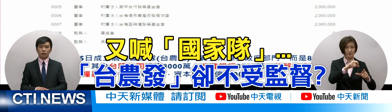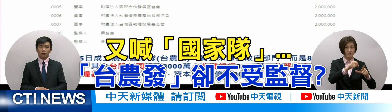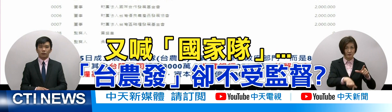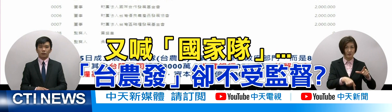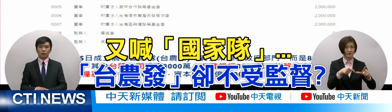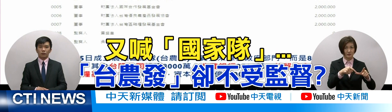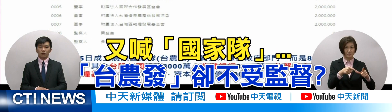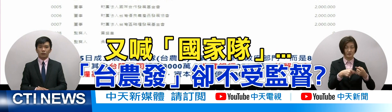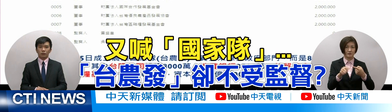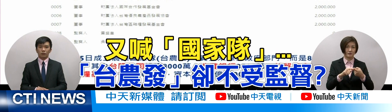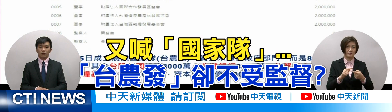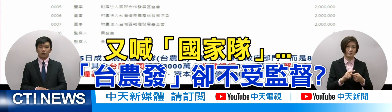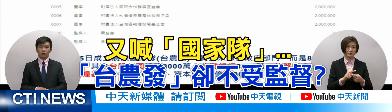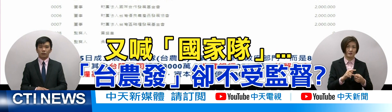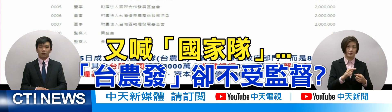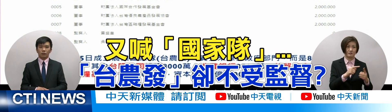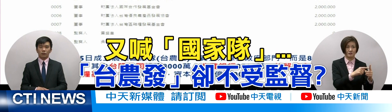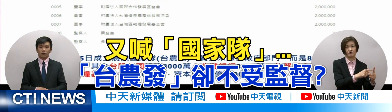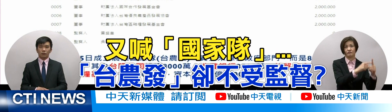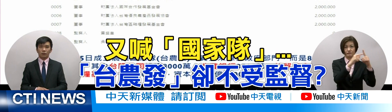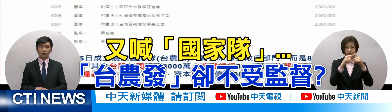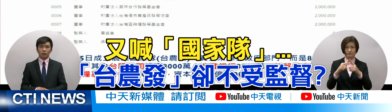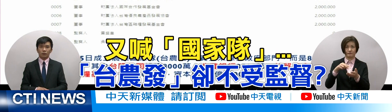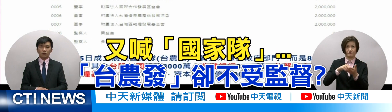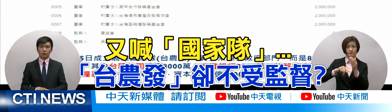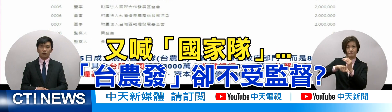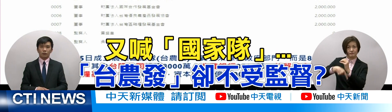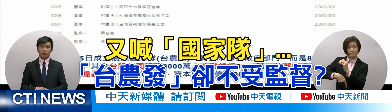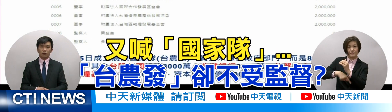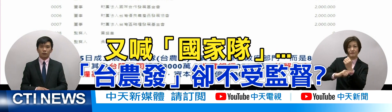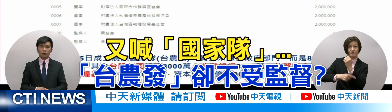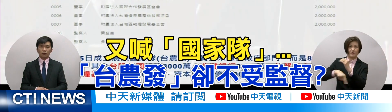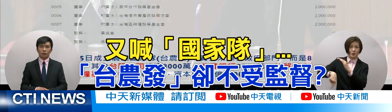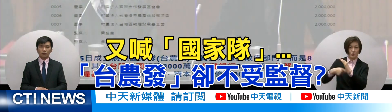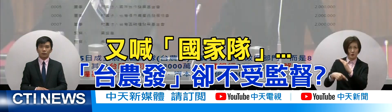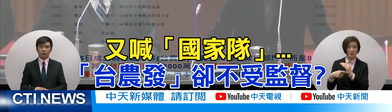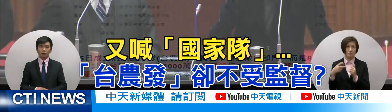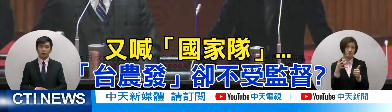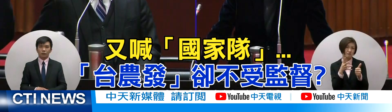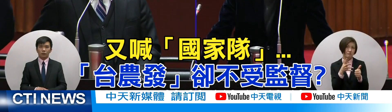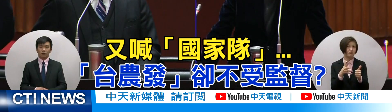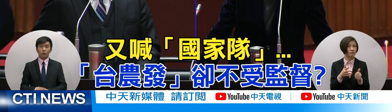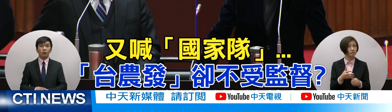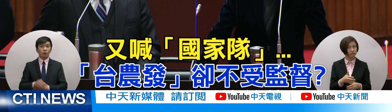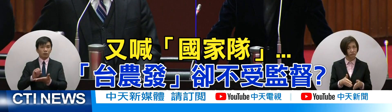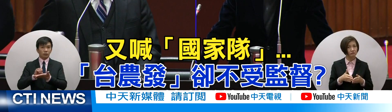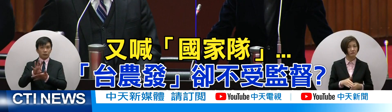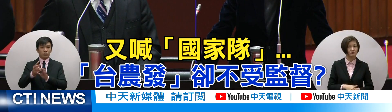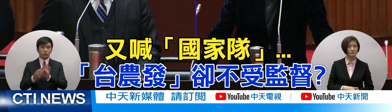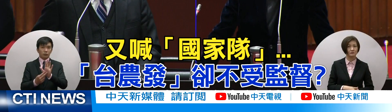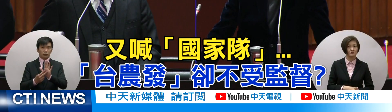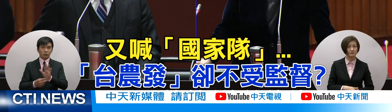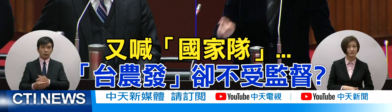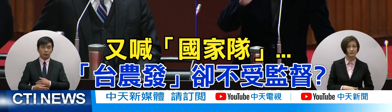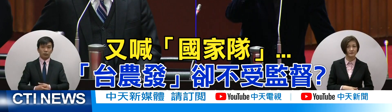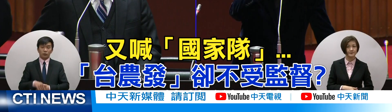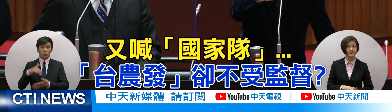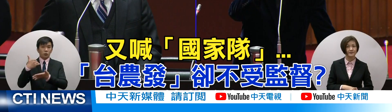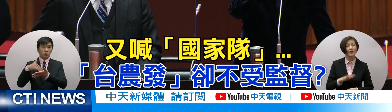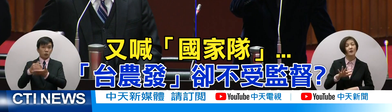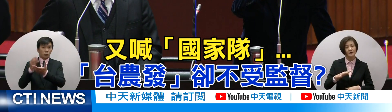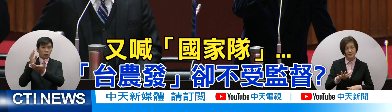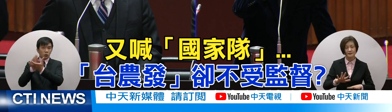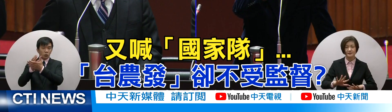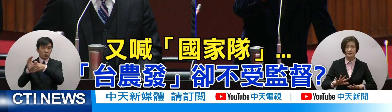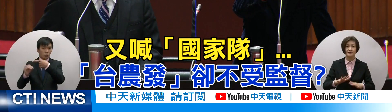啊到立法院接受立委的监督呢？ 委员报告，他的政府持股比例没有超过一半以上。 我请